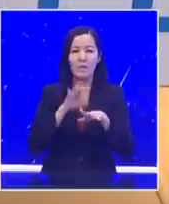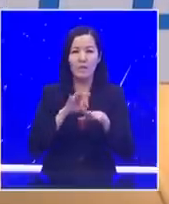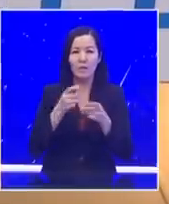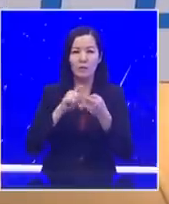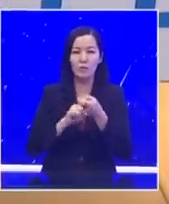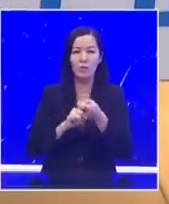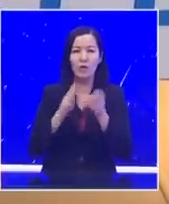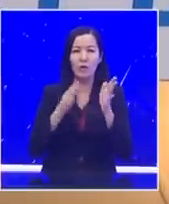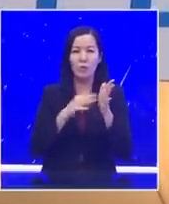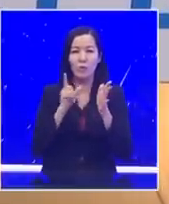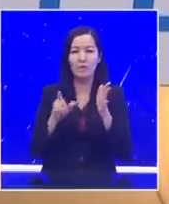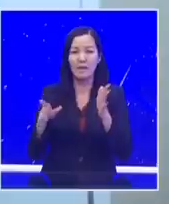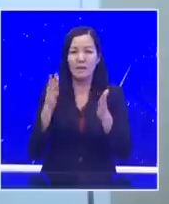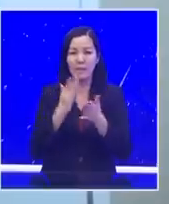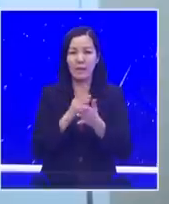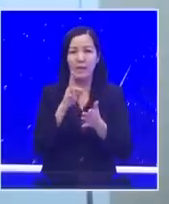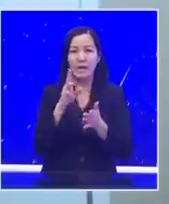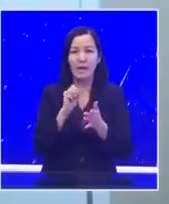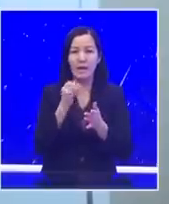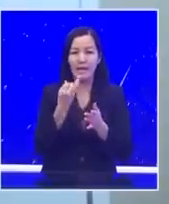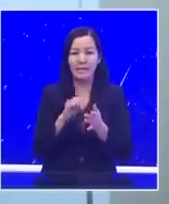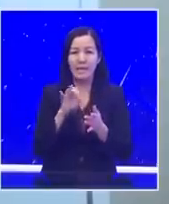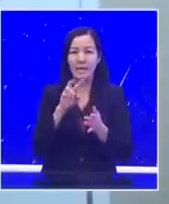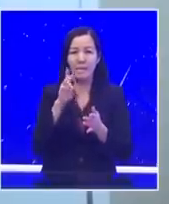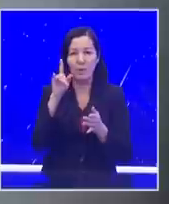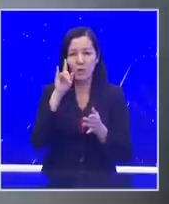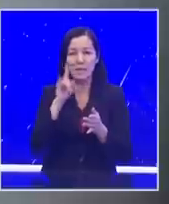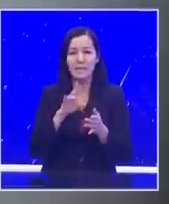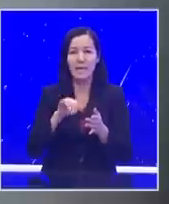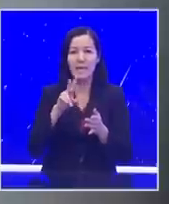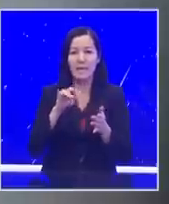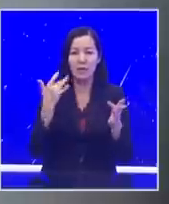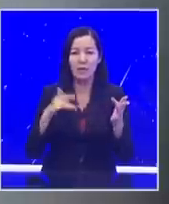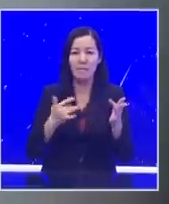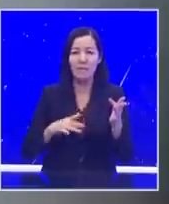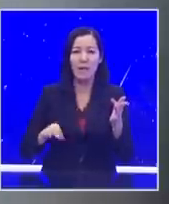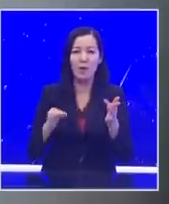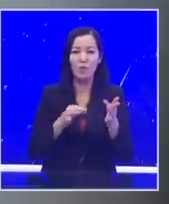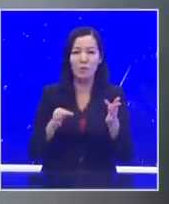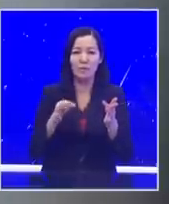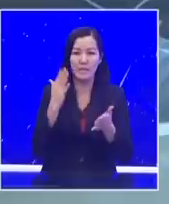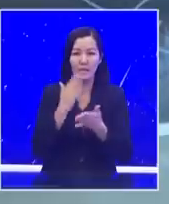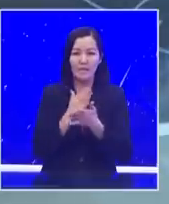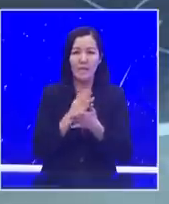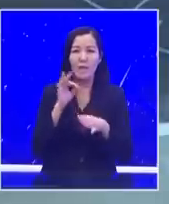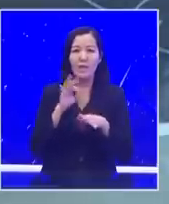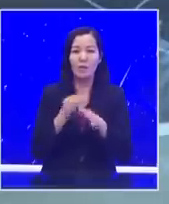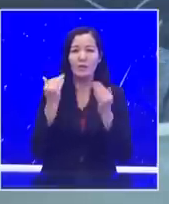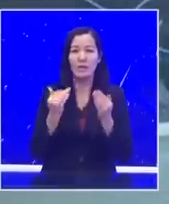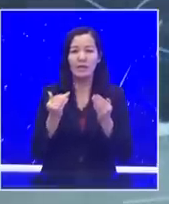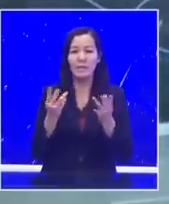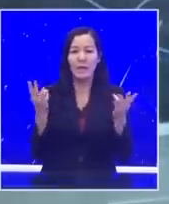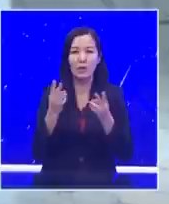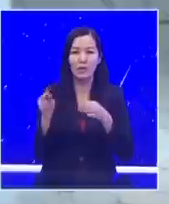індетті жұқтырған 9 адам тіркелген. Олар Қарасай, Еңбекшіқазақ, Іле, Жамбыл аудандарынан анықталған болатын. Науқастар